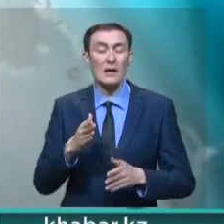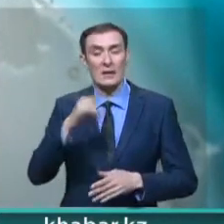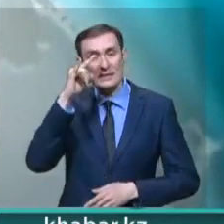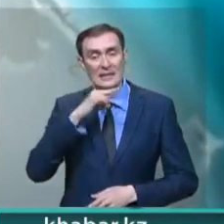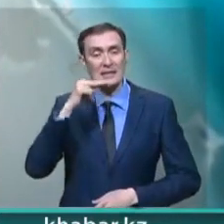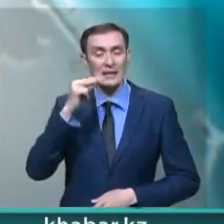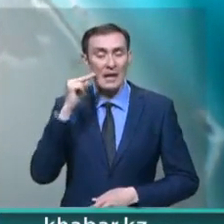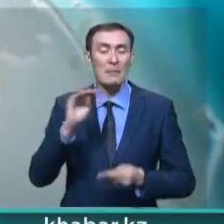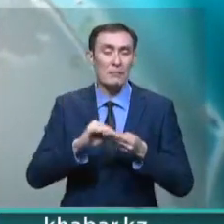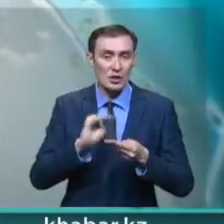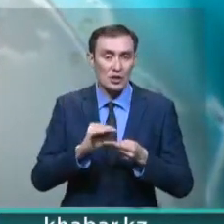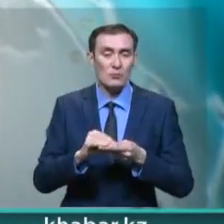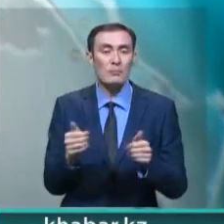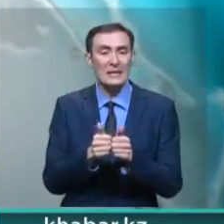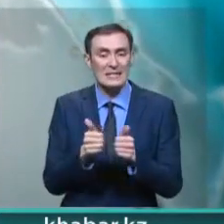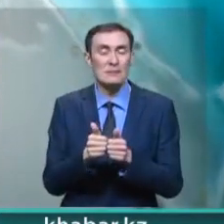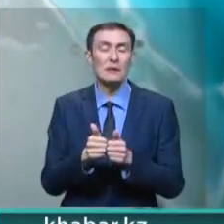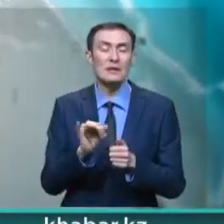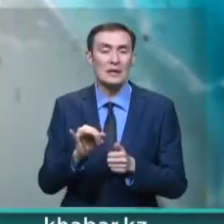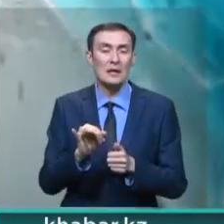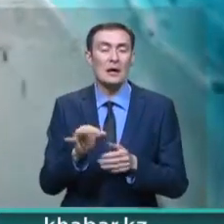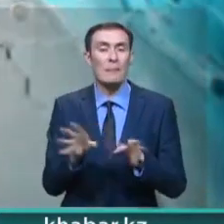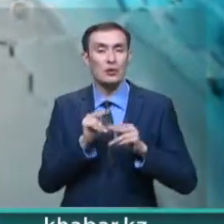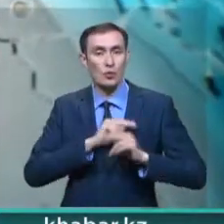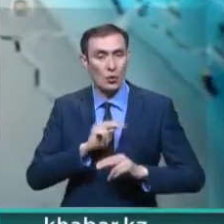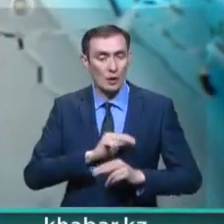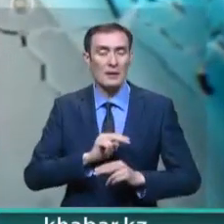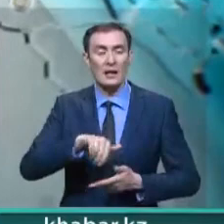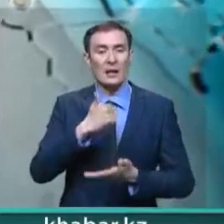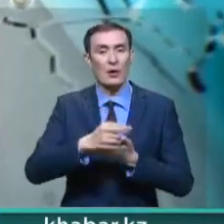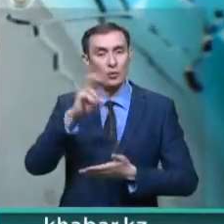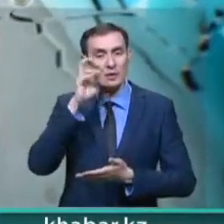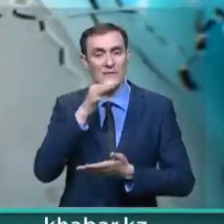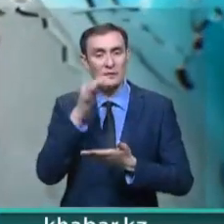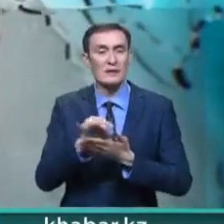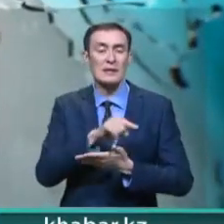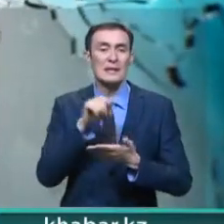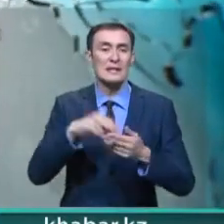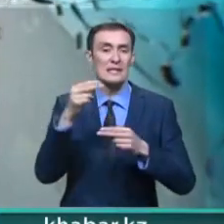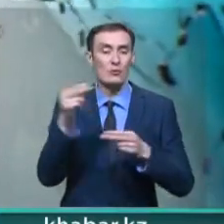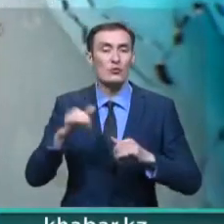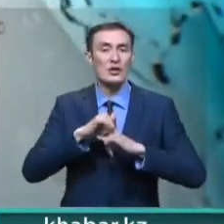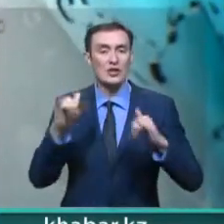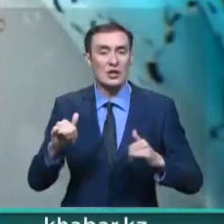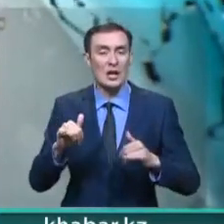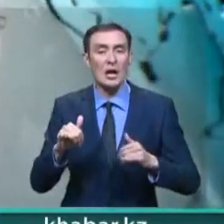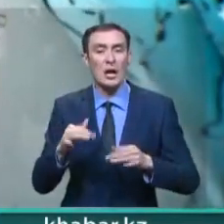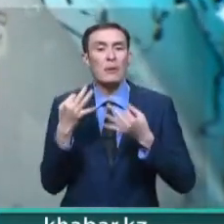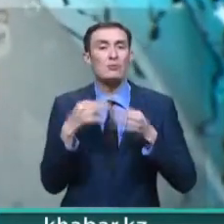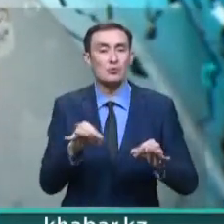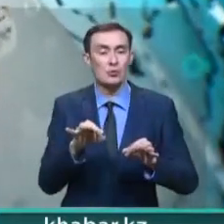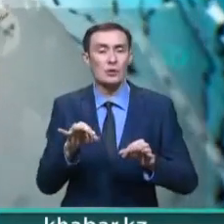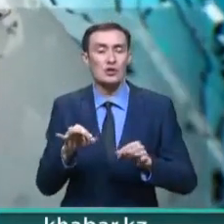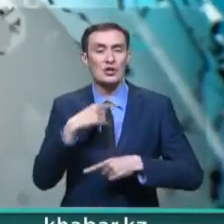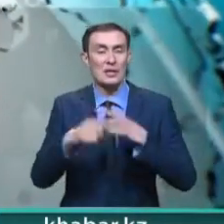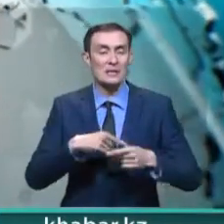Казахстан и Китай остаются близкими соседями и стратегическими партнерами. Глава государства затронул тему увеличения пропускной способности